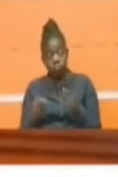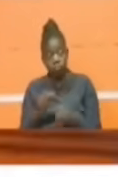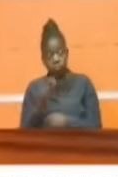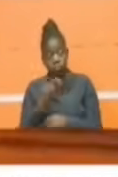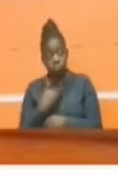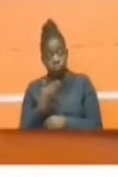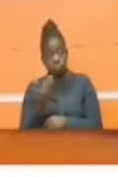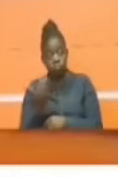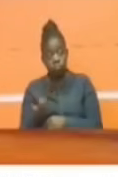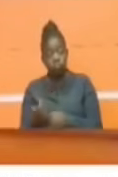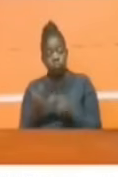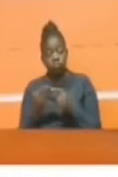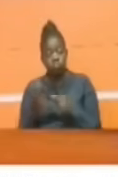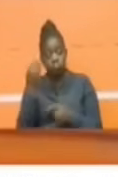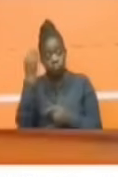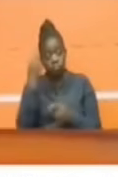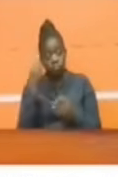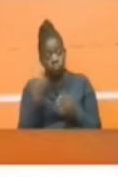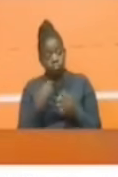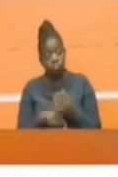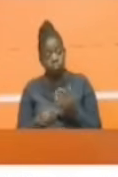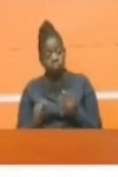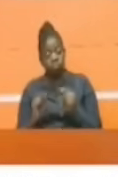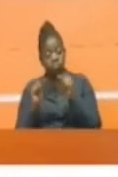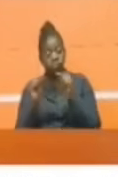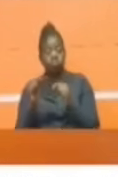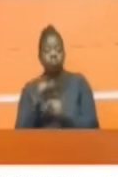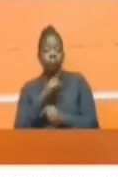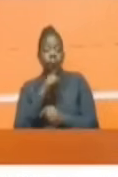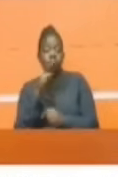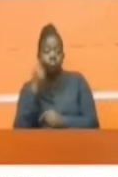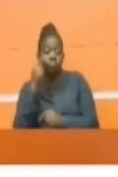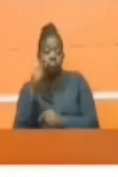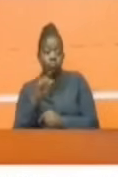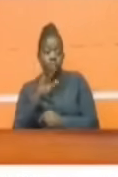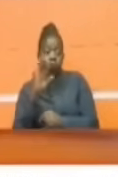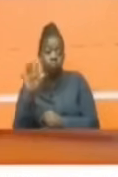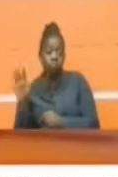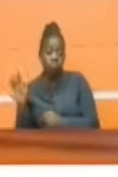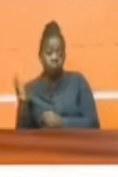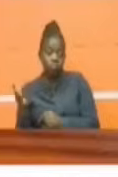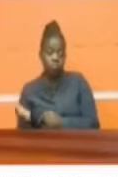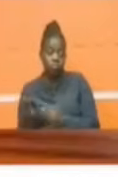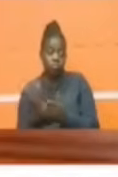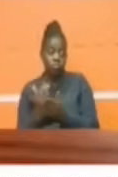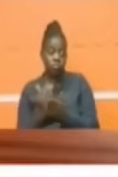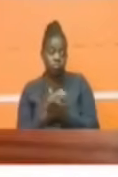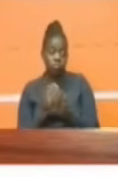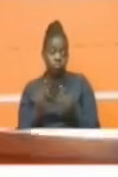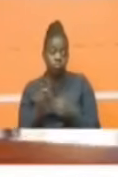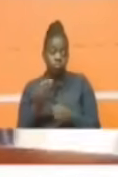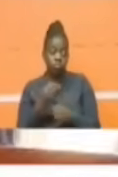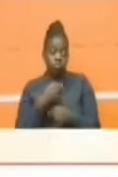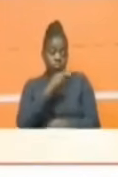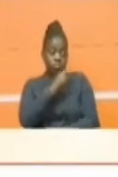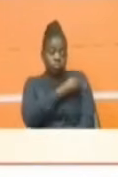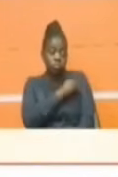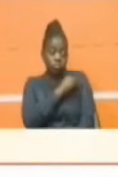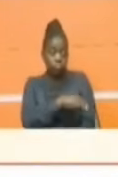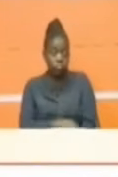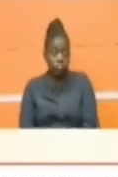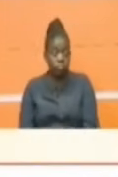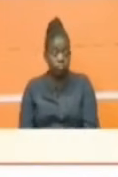nayo wabula kkooti n'emutegeeza nti agende e Luzira banaalabireyo ng'akomezeddwawo kubanga ne Luzira wali y'eddwaliro.